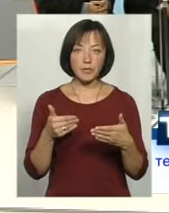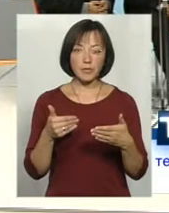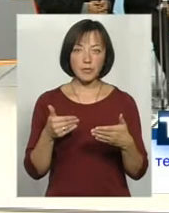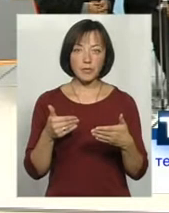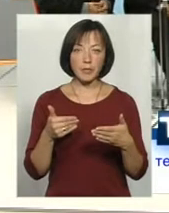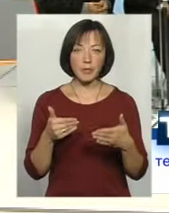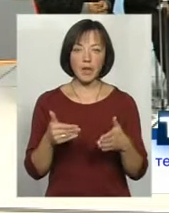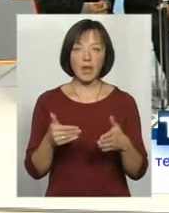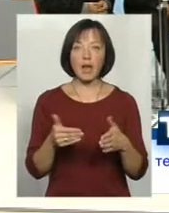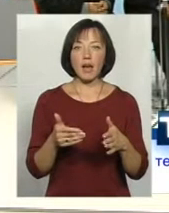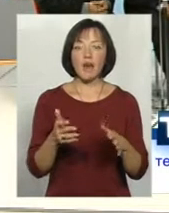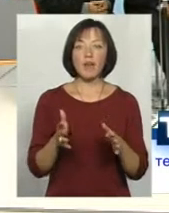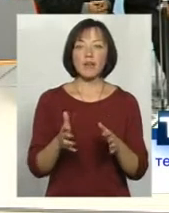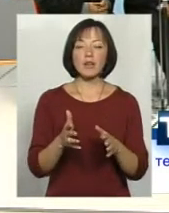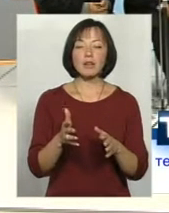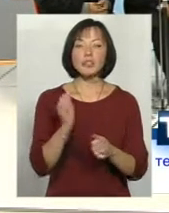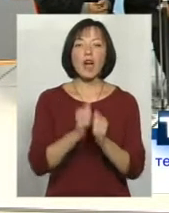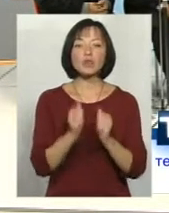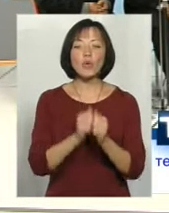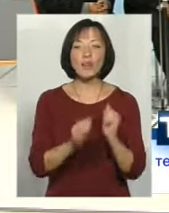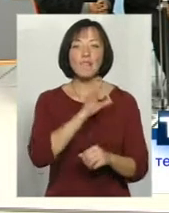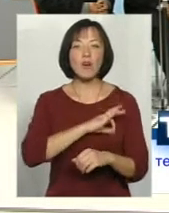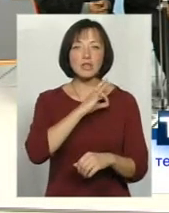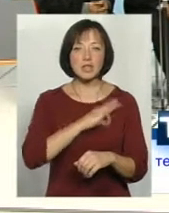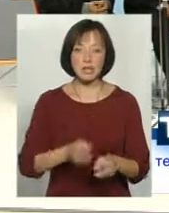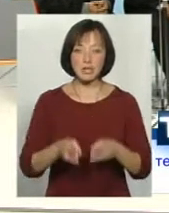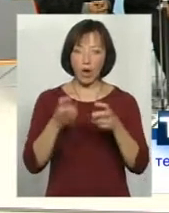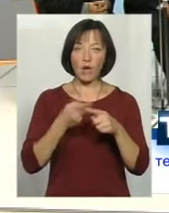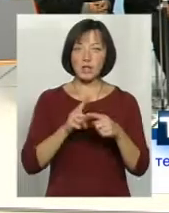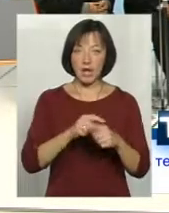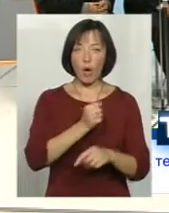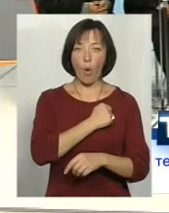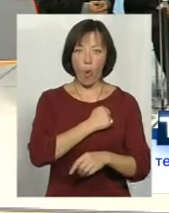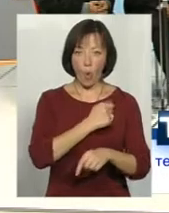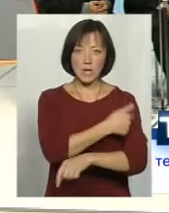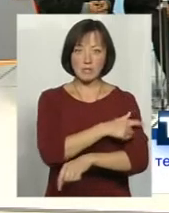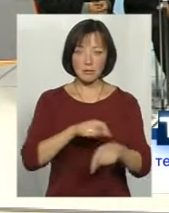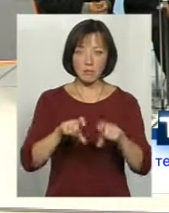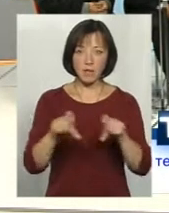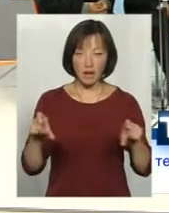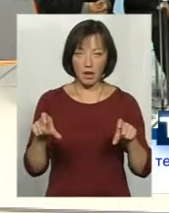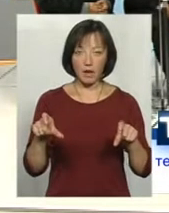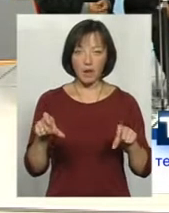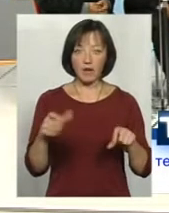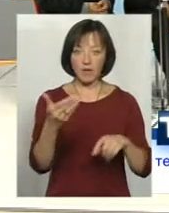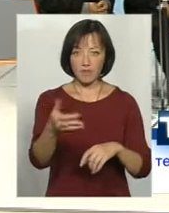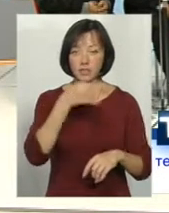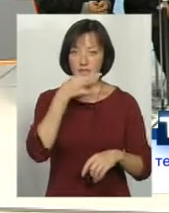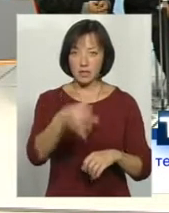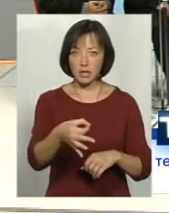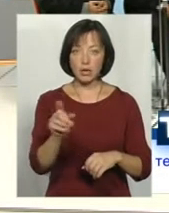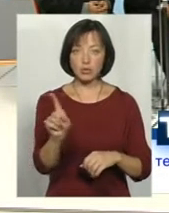величини експлуатації його. Але так як це госпіталь, ну, Олександр Іванович зазначив,